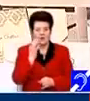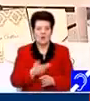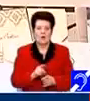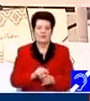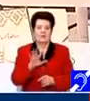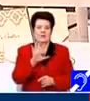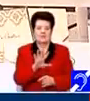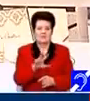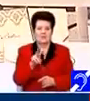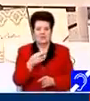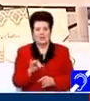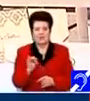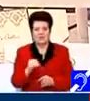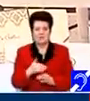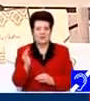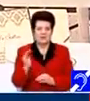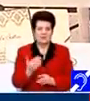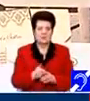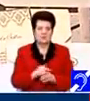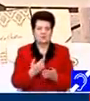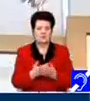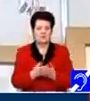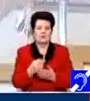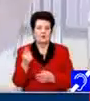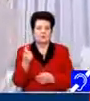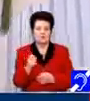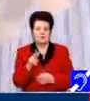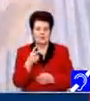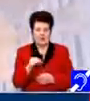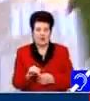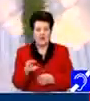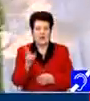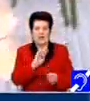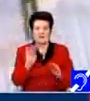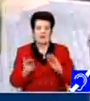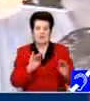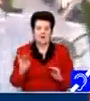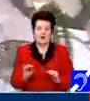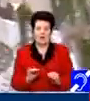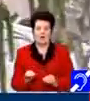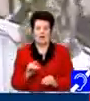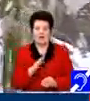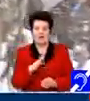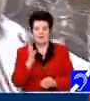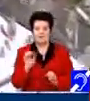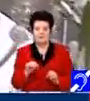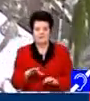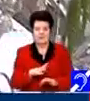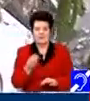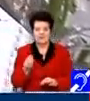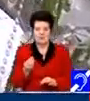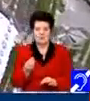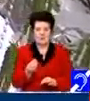la 5 lei și mai sus până la aproximativ 100 de lei. Iar pentru decorarea unei săli, viitorii miri vor trebui să scoată din